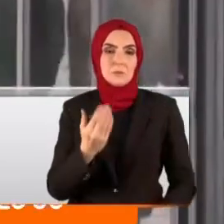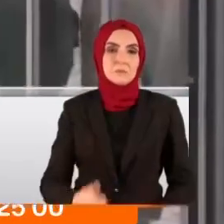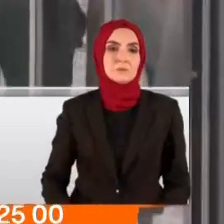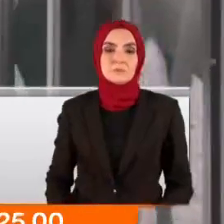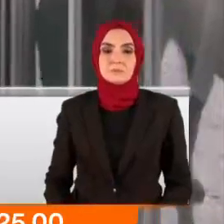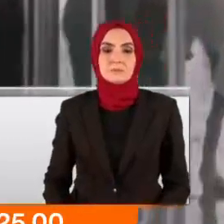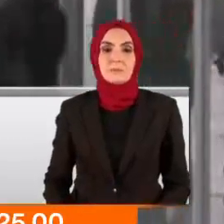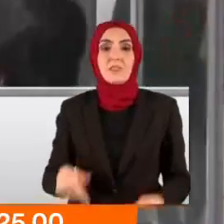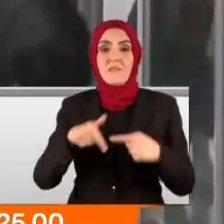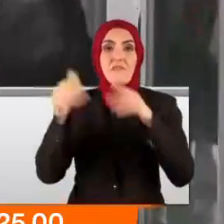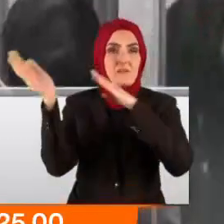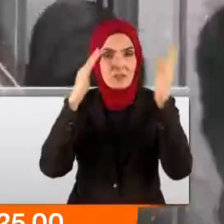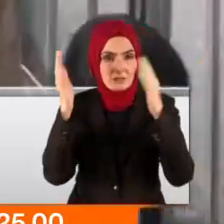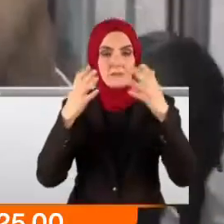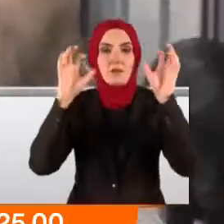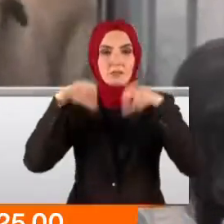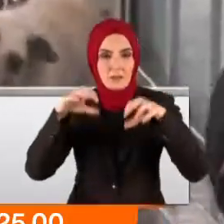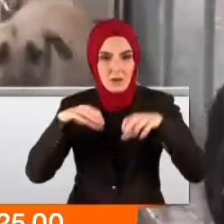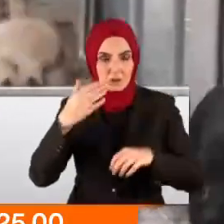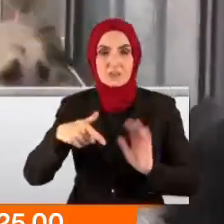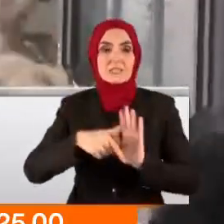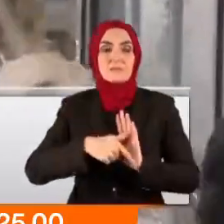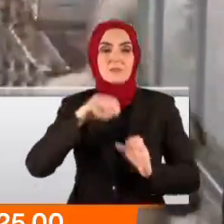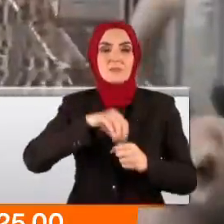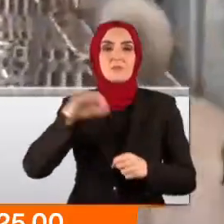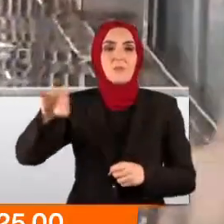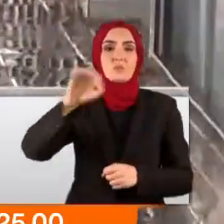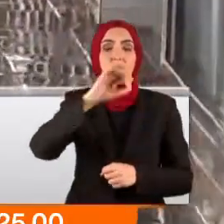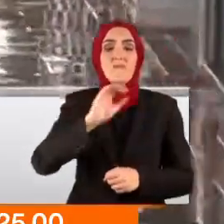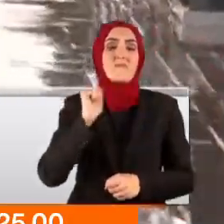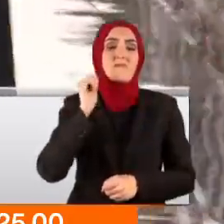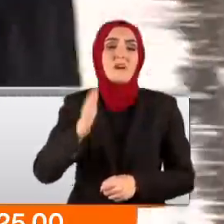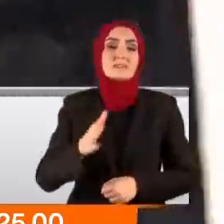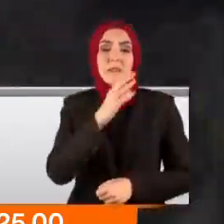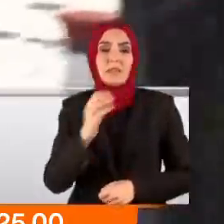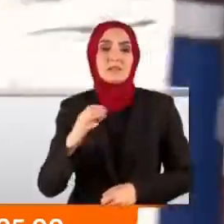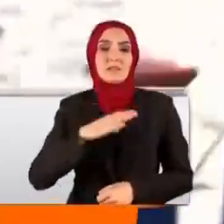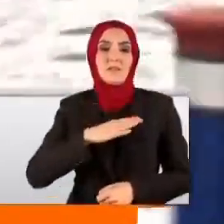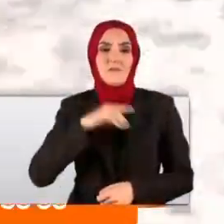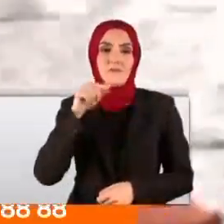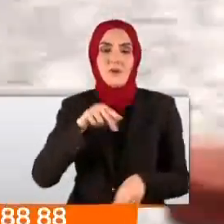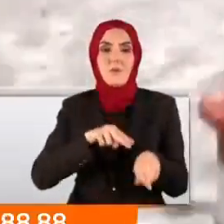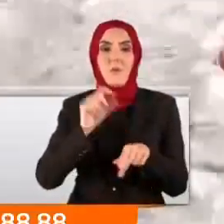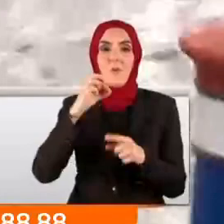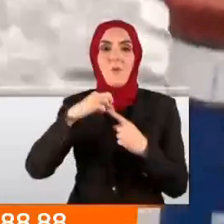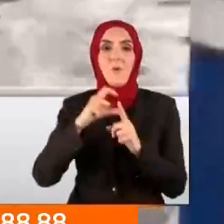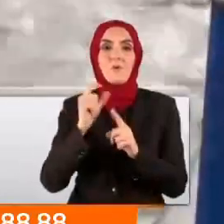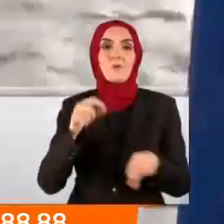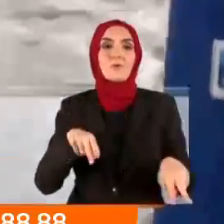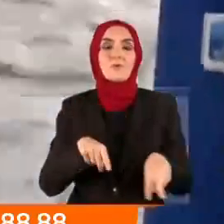Fırtına ve yağış İzmir'in birçok noktasında etkili oldu. İşte aşırı yağıştan dolayı kordonda su altında kaldı.